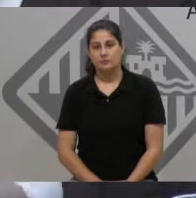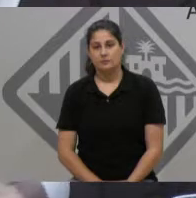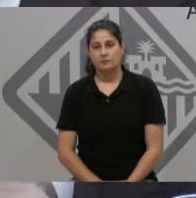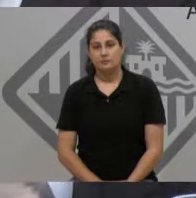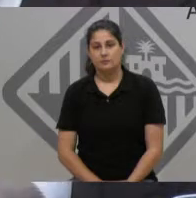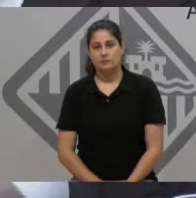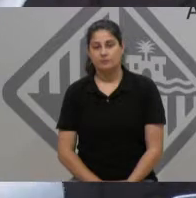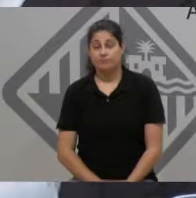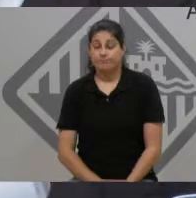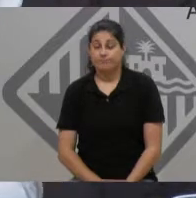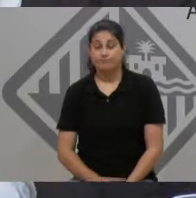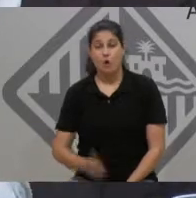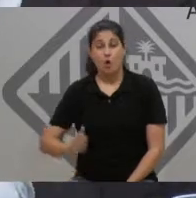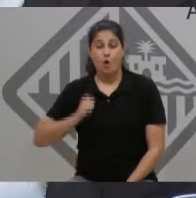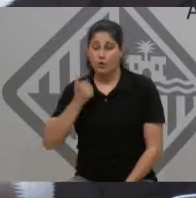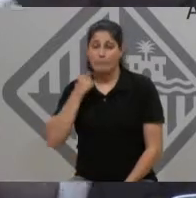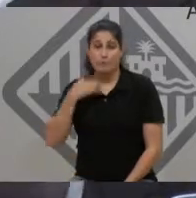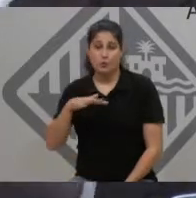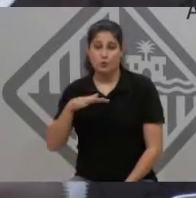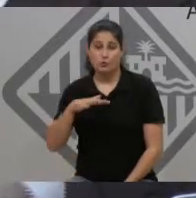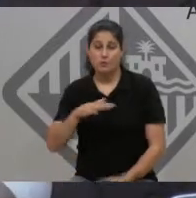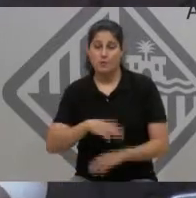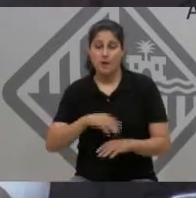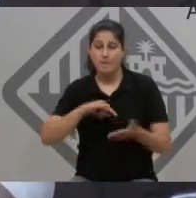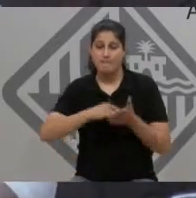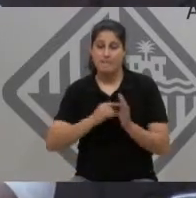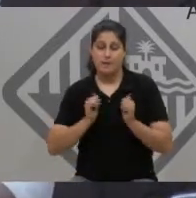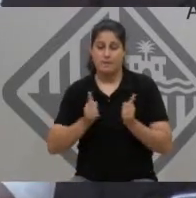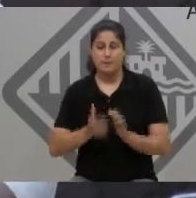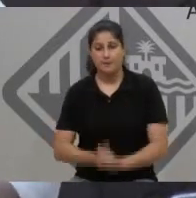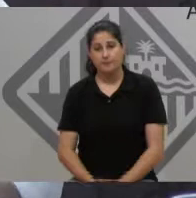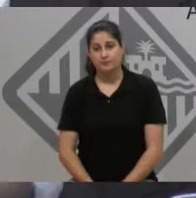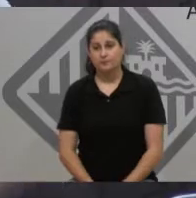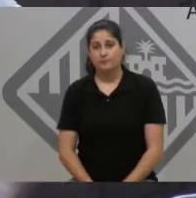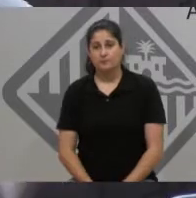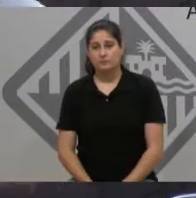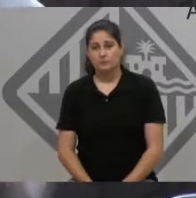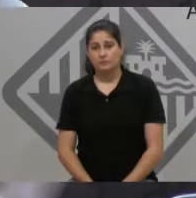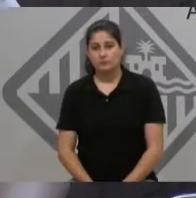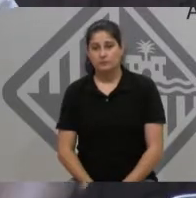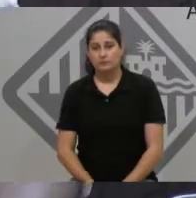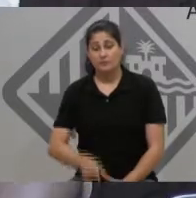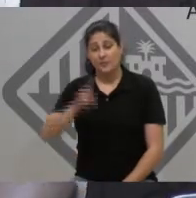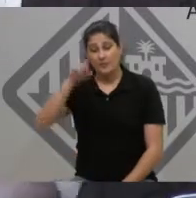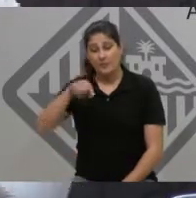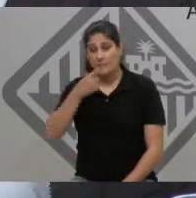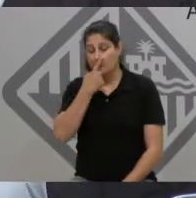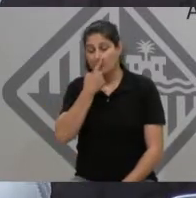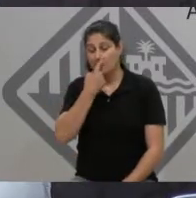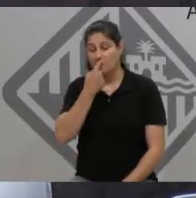Y otra oportunidad perdida de iniciar debate de inversiones, como podrían haber traído aquí. También coincide con el